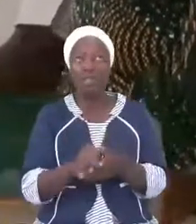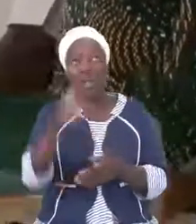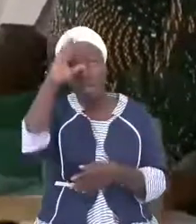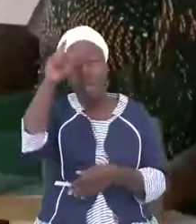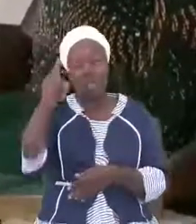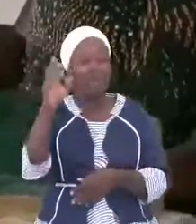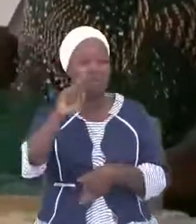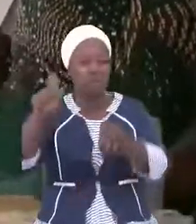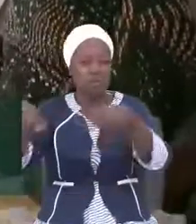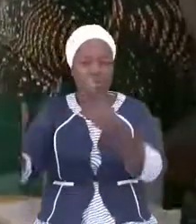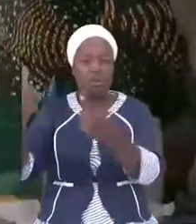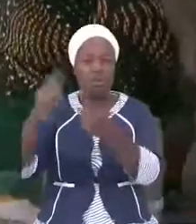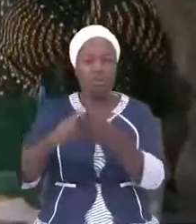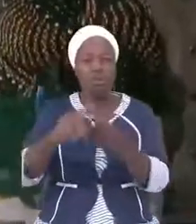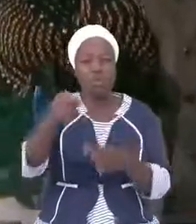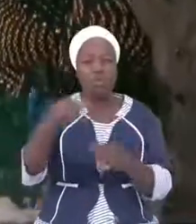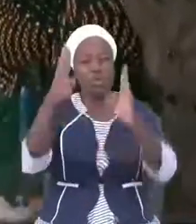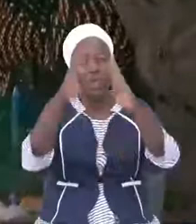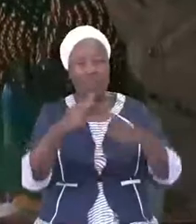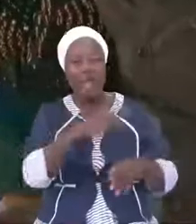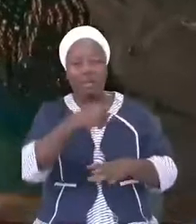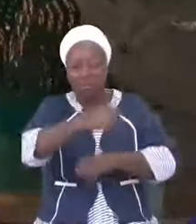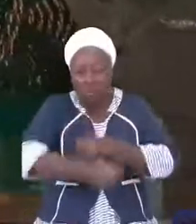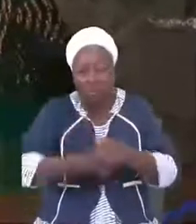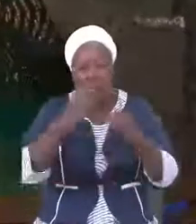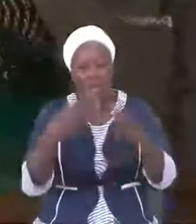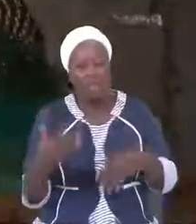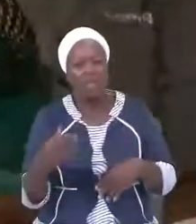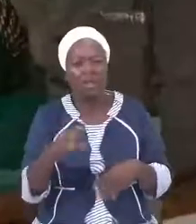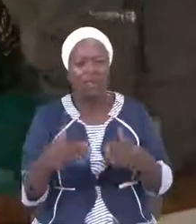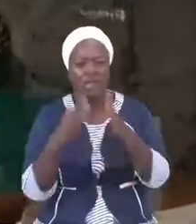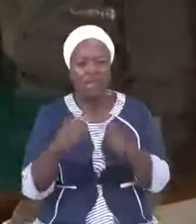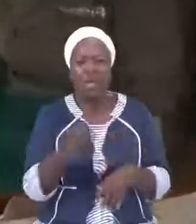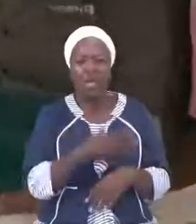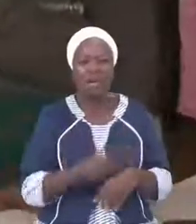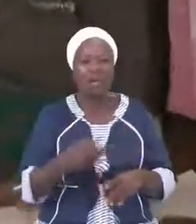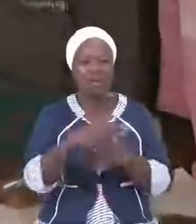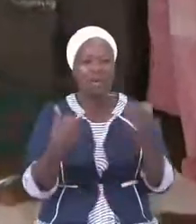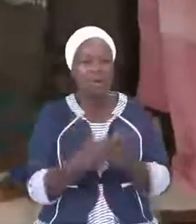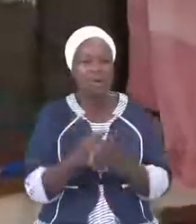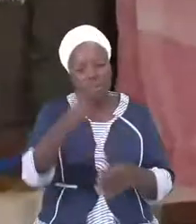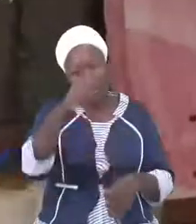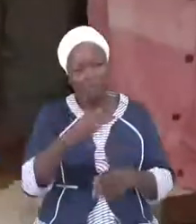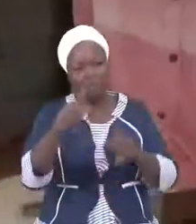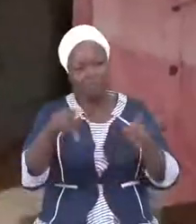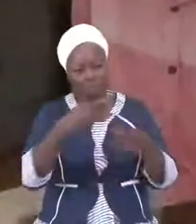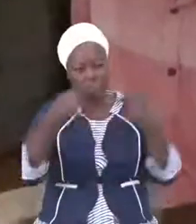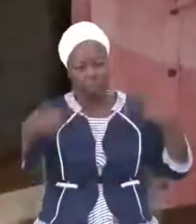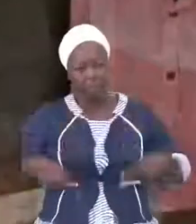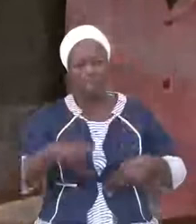qu'il allât à Jérusalem, qui souffrit beaucoup de la part des anciens, des